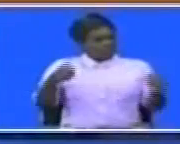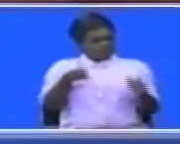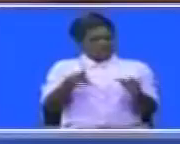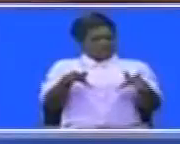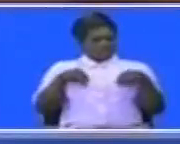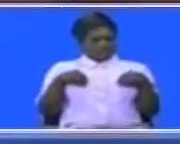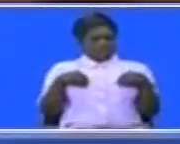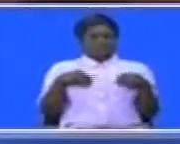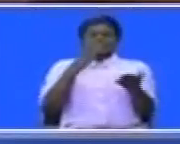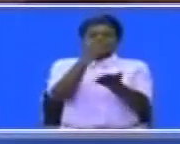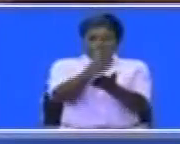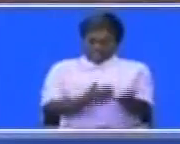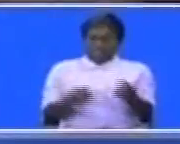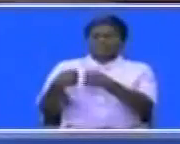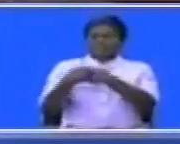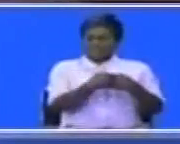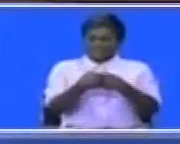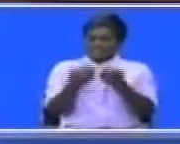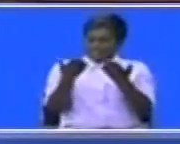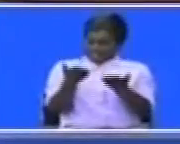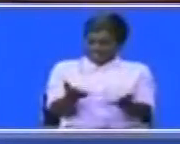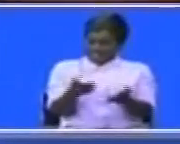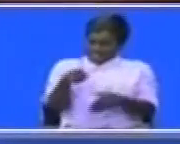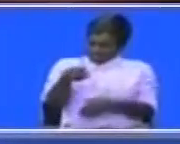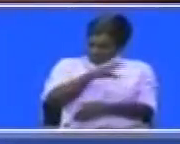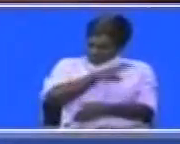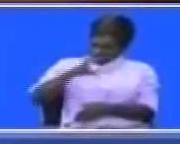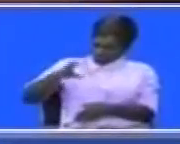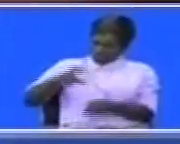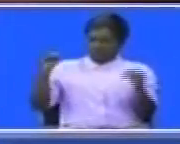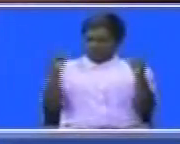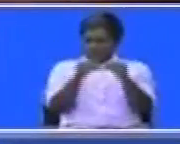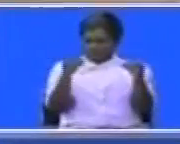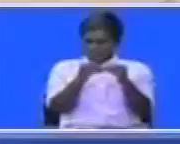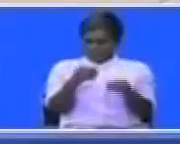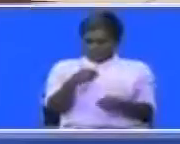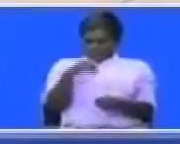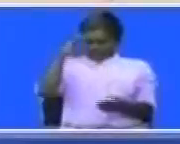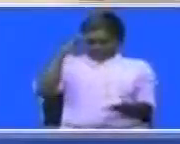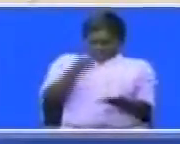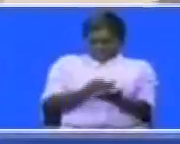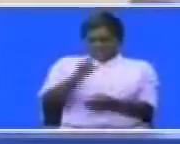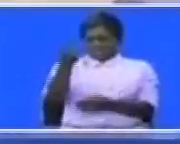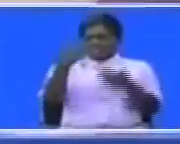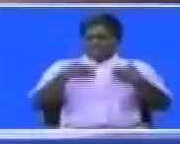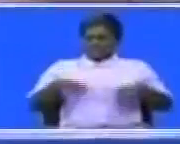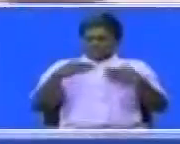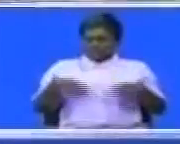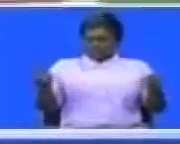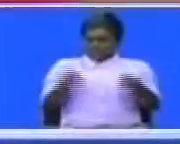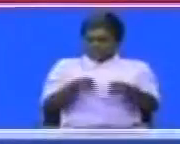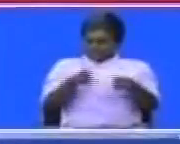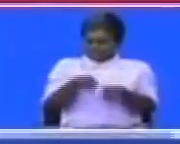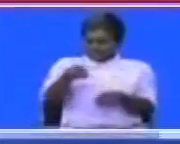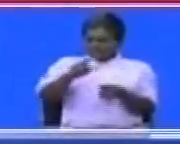that. Ni baadhi tu ya changamoto zinazokodolea macho tume hiyo, hususan kuibua imani ya Wakenya, ikizingatiwa kuwa licha ya wakuu wa